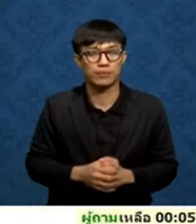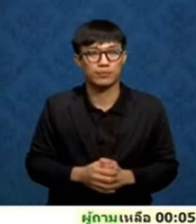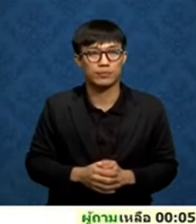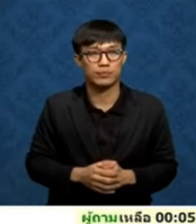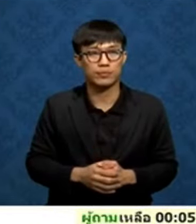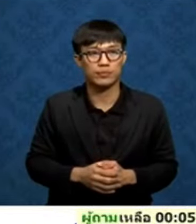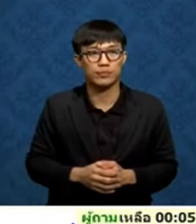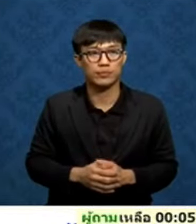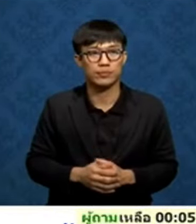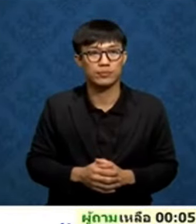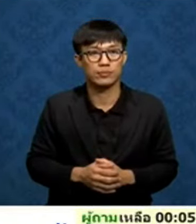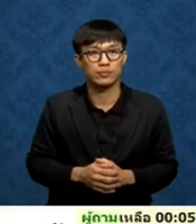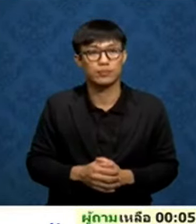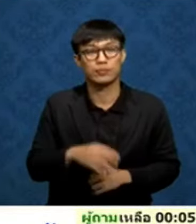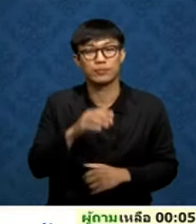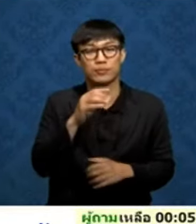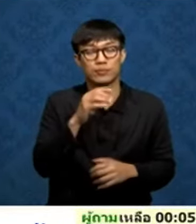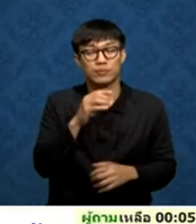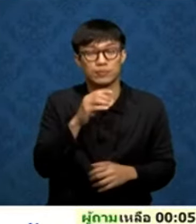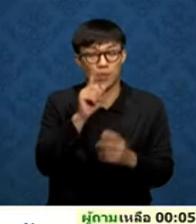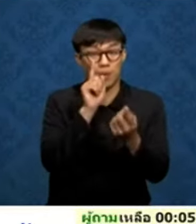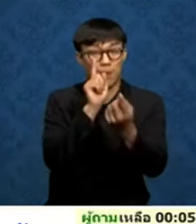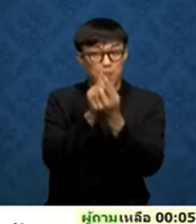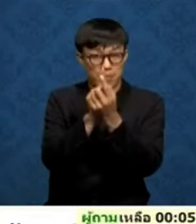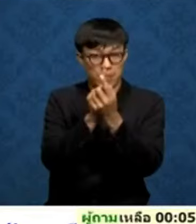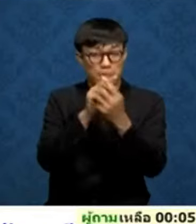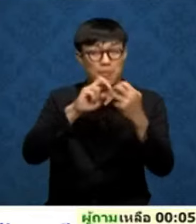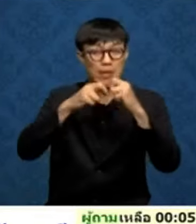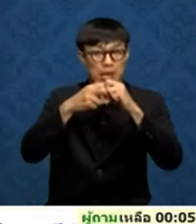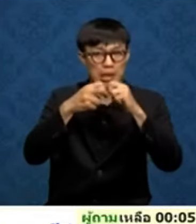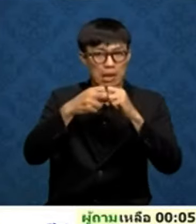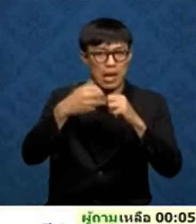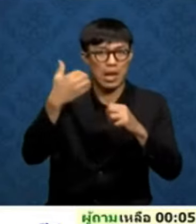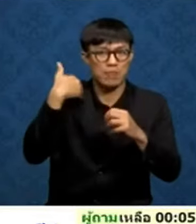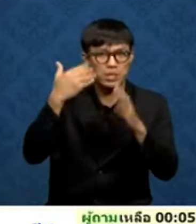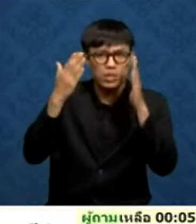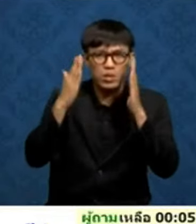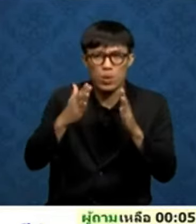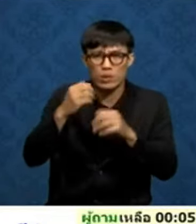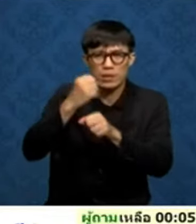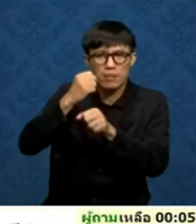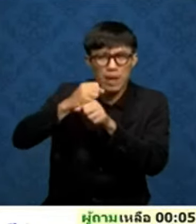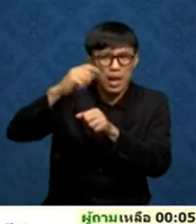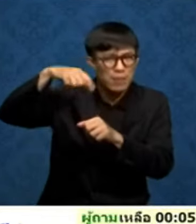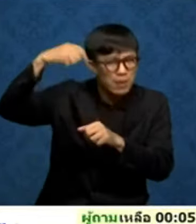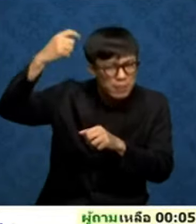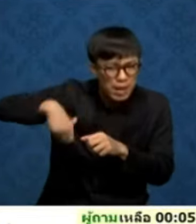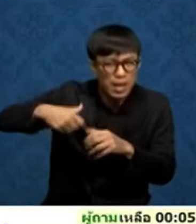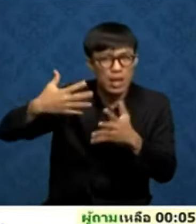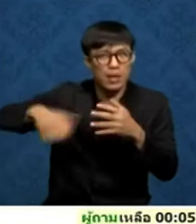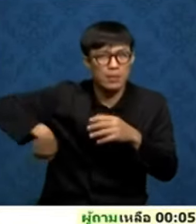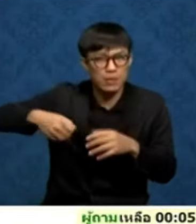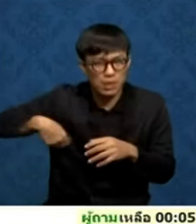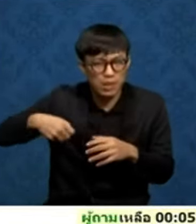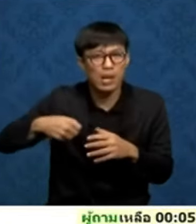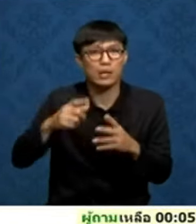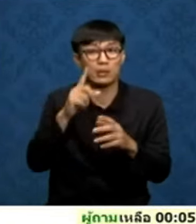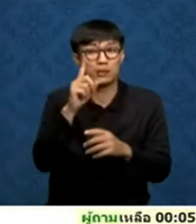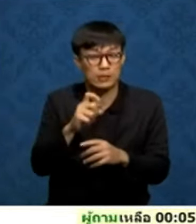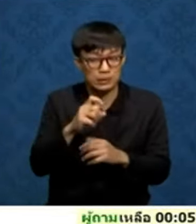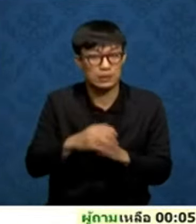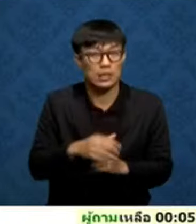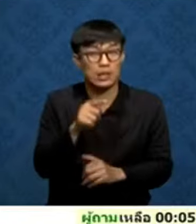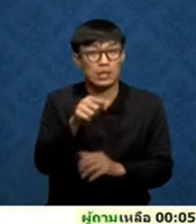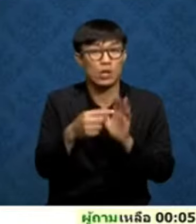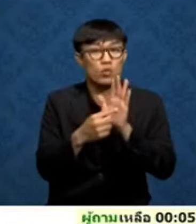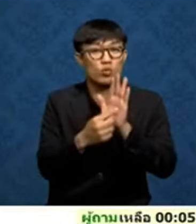ครับสำหรับในกรณีที่พบนะครับว่ามีคนต่างด้าวเสียชีวิตเนี่ยจากเคนถล่ม7รายนะอันนี้อีก1ตัวอย่าง